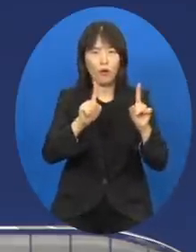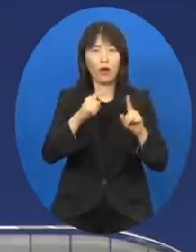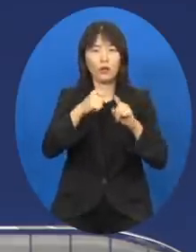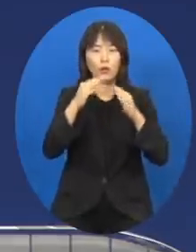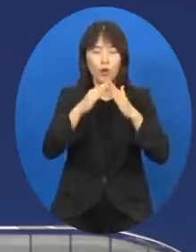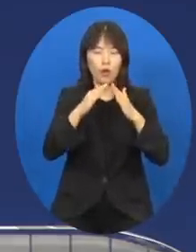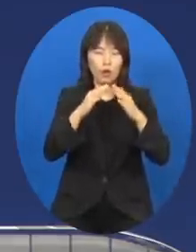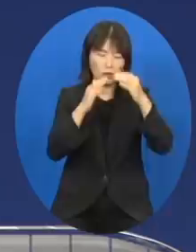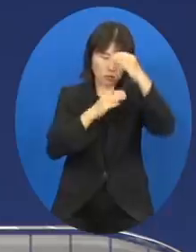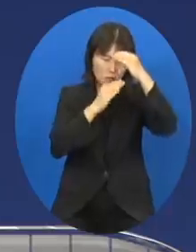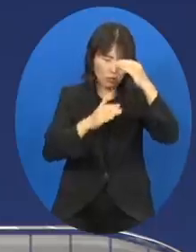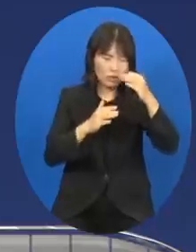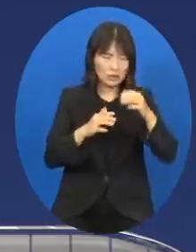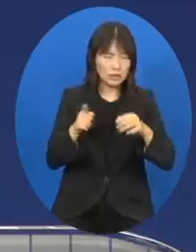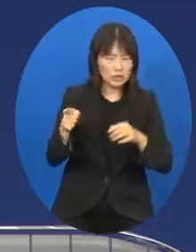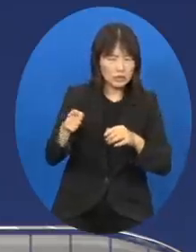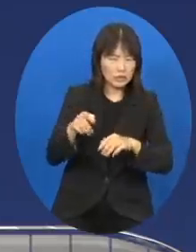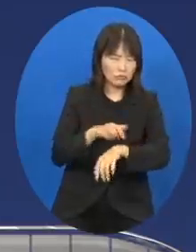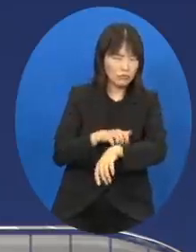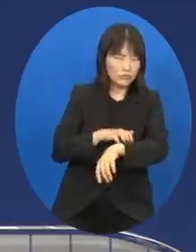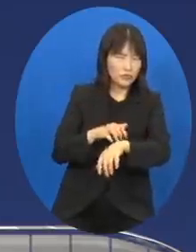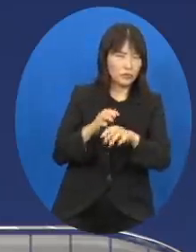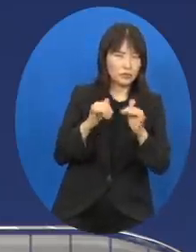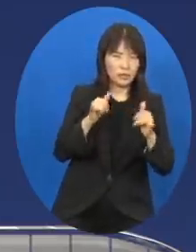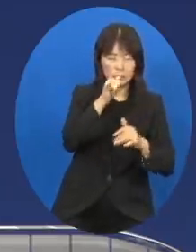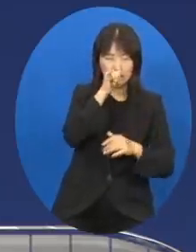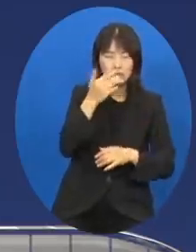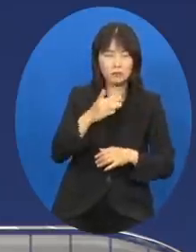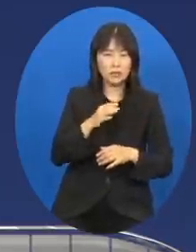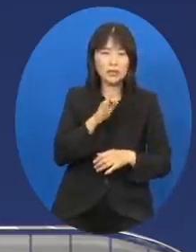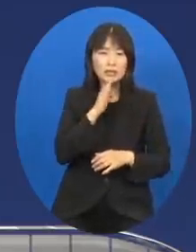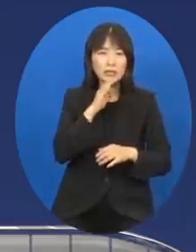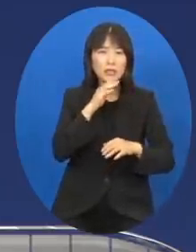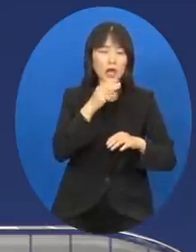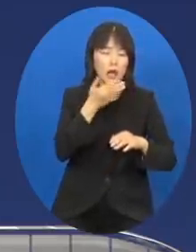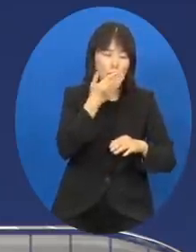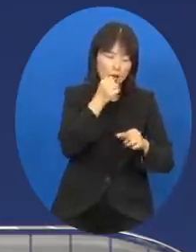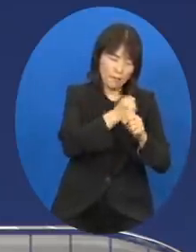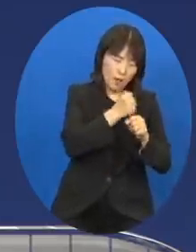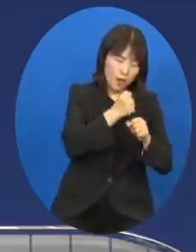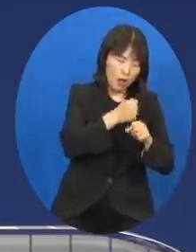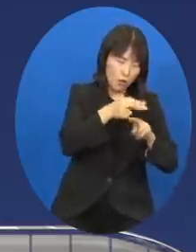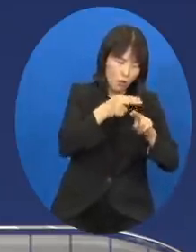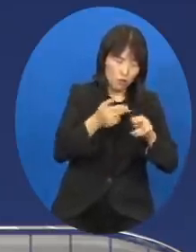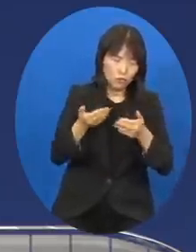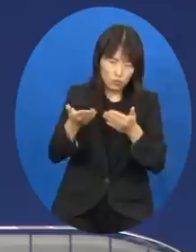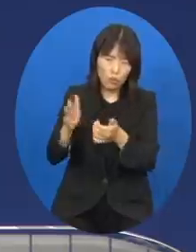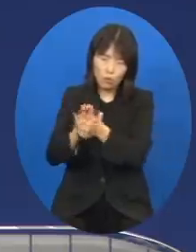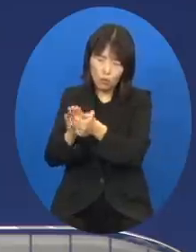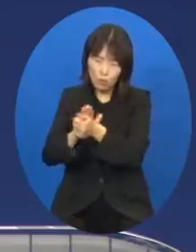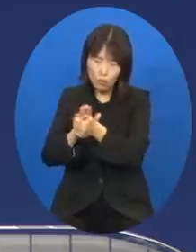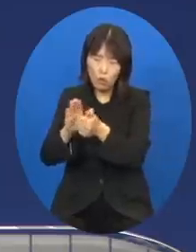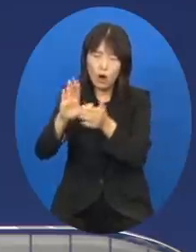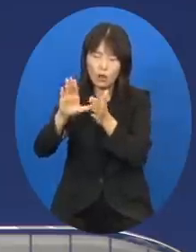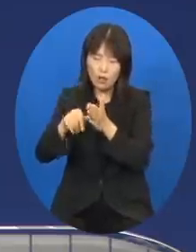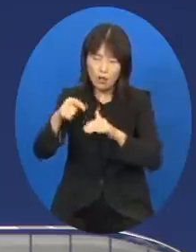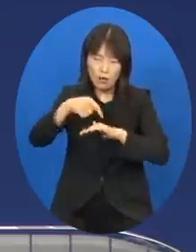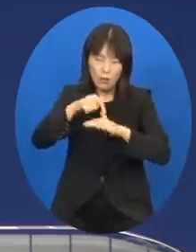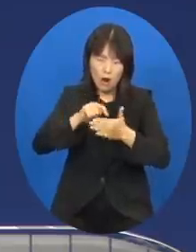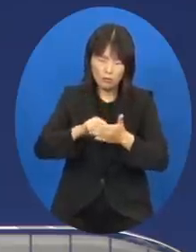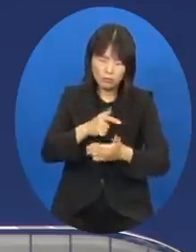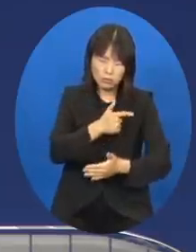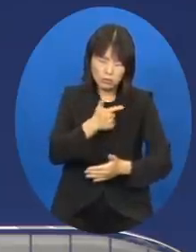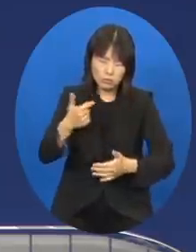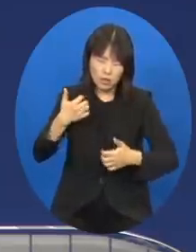불편하게 생각하는 분들도 많으셨는데 실제로 밥을 해서 대접하고 하면서 얼마나 마음이